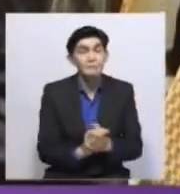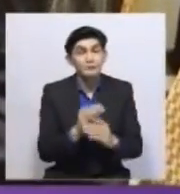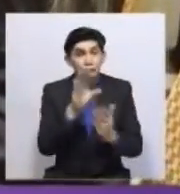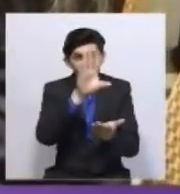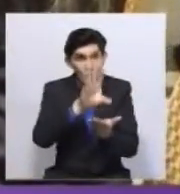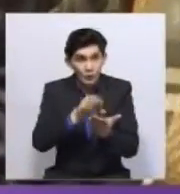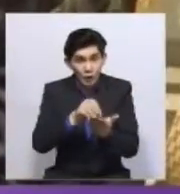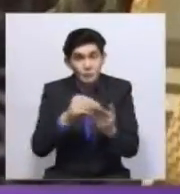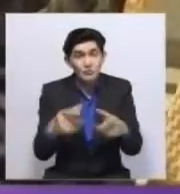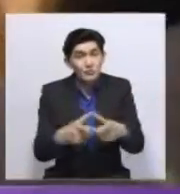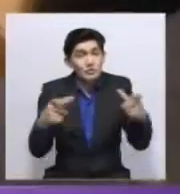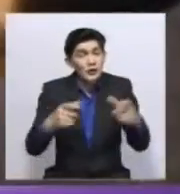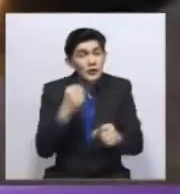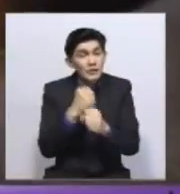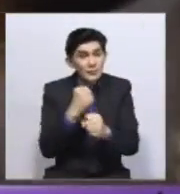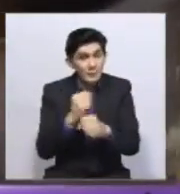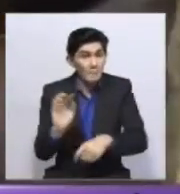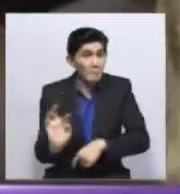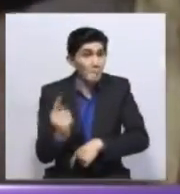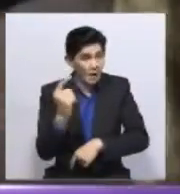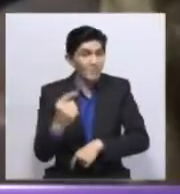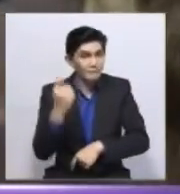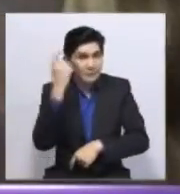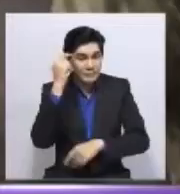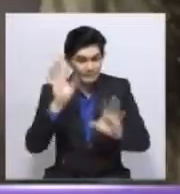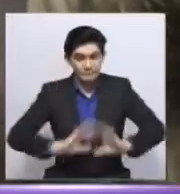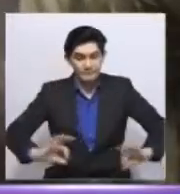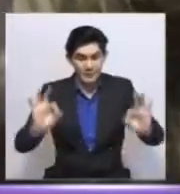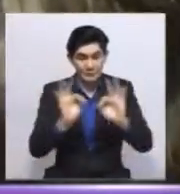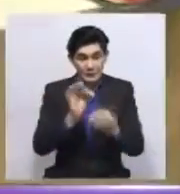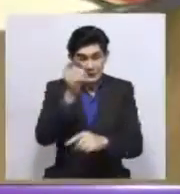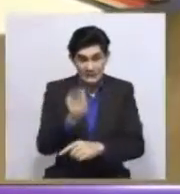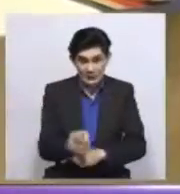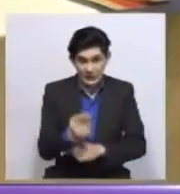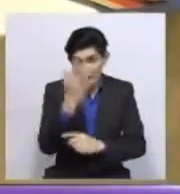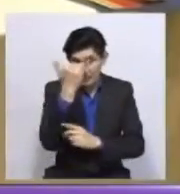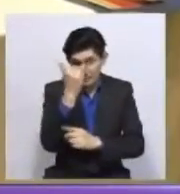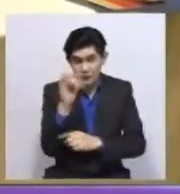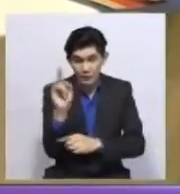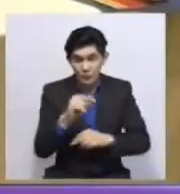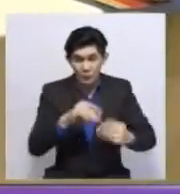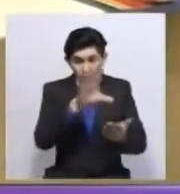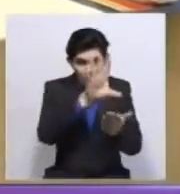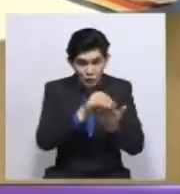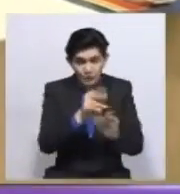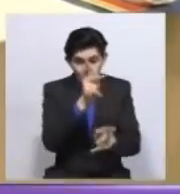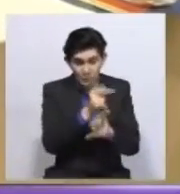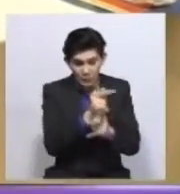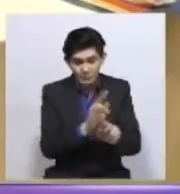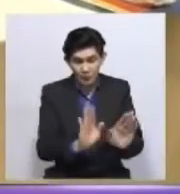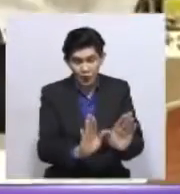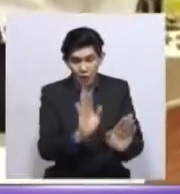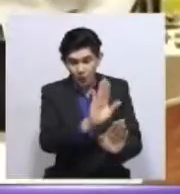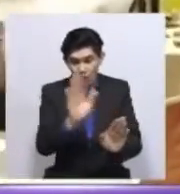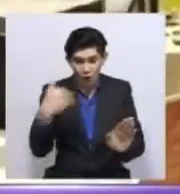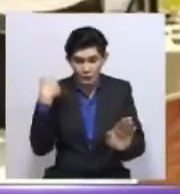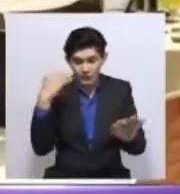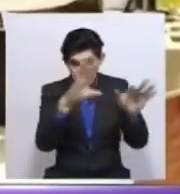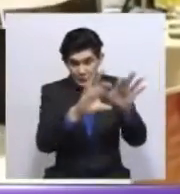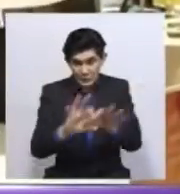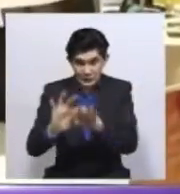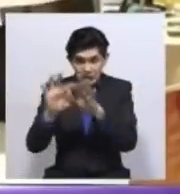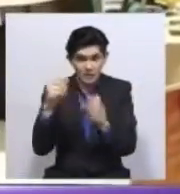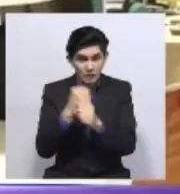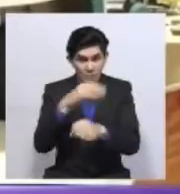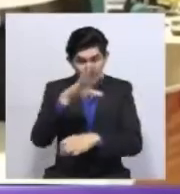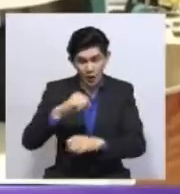จัดทำระบบ Big Data ถือว่าเป็นเรื่องใหม่ที่จะมีความสำคัญอย่างมากเพราะจะเป็นการนำข้อมูลที่จัดเก็บไว้ในหน่วยงานต่างๆมาเชื่อมโยง